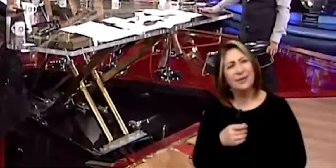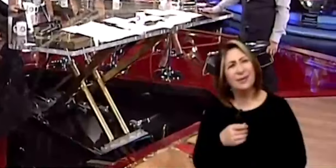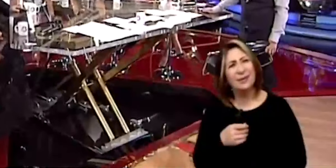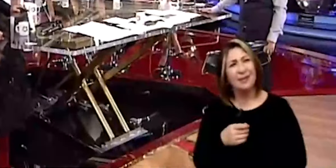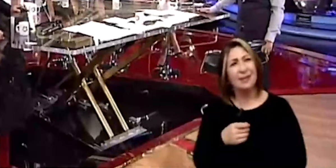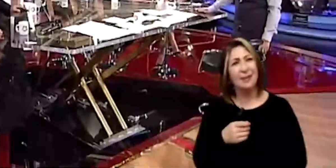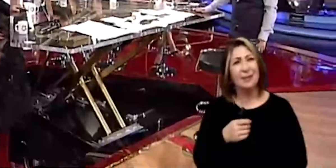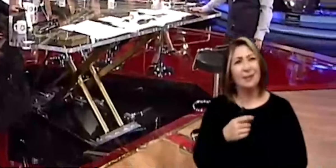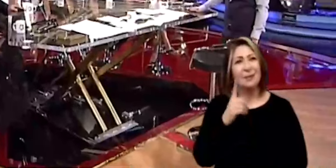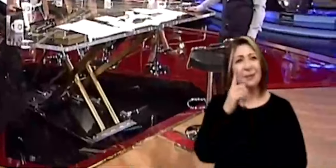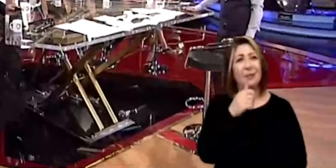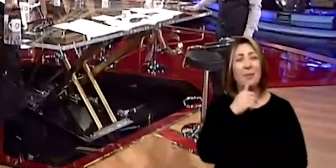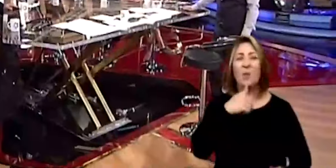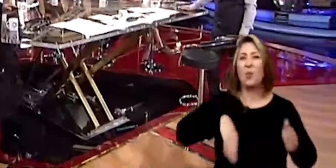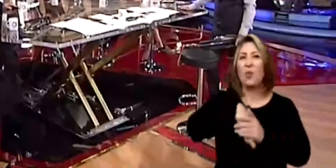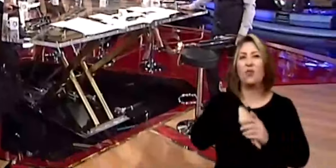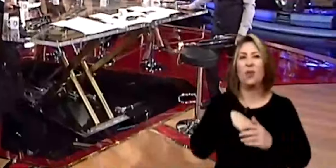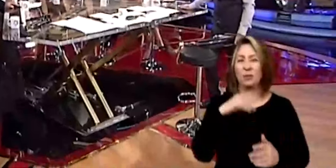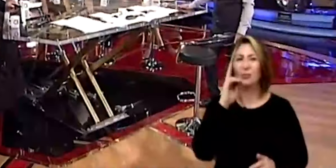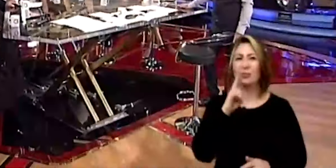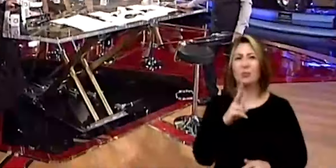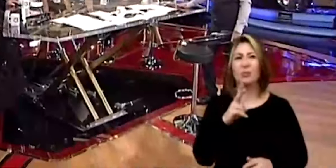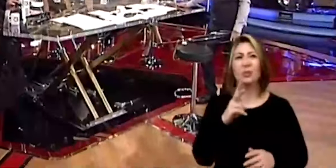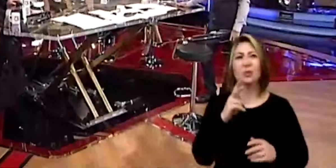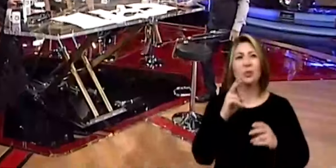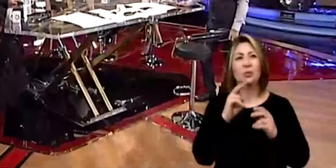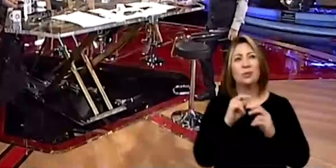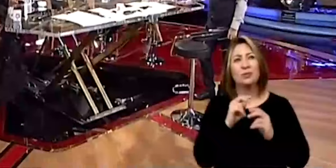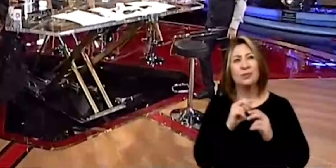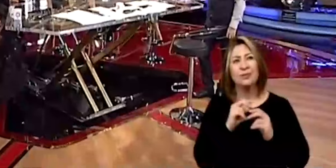Yazık yani bir tane Noel Baba'yı. Ya. Vallahi yani işte...